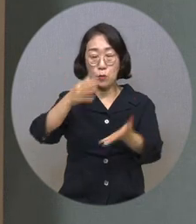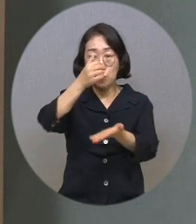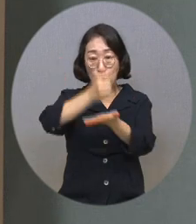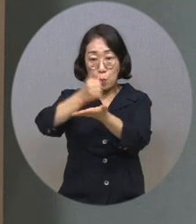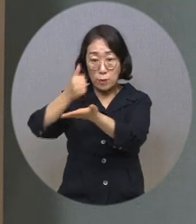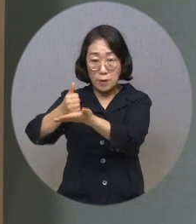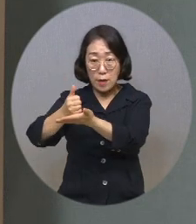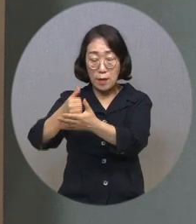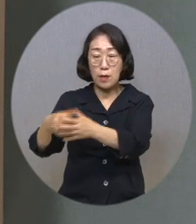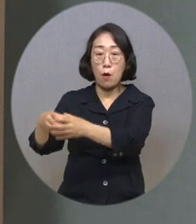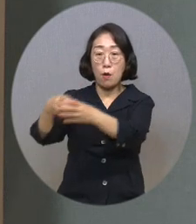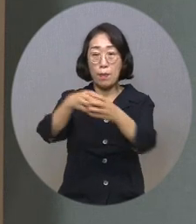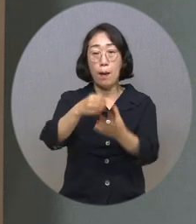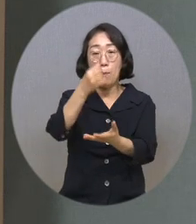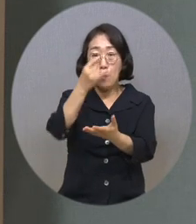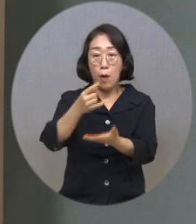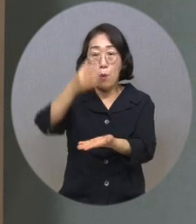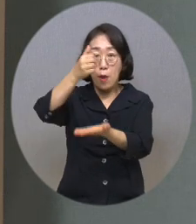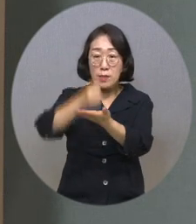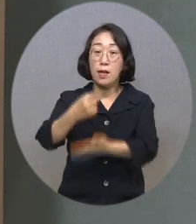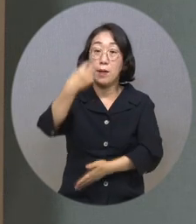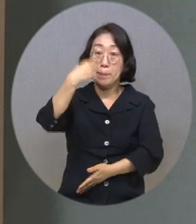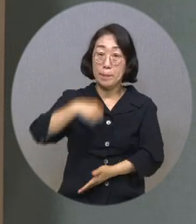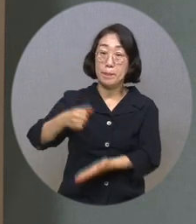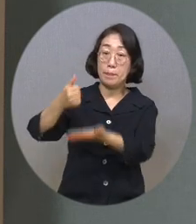한국대학총장연합회 회장도 겸임하신